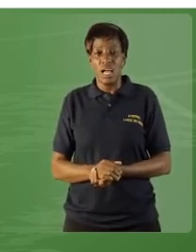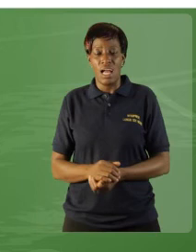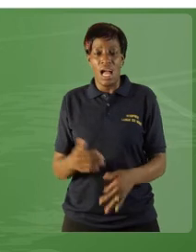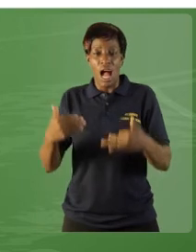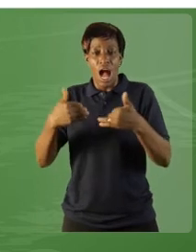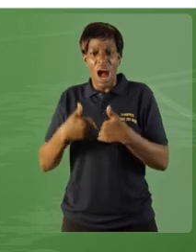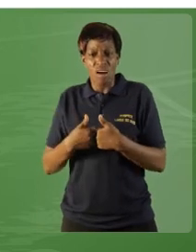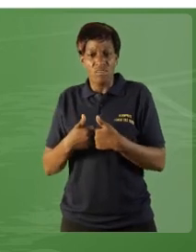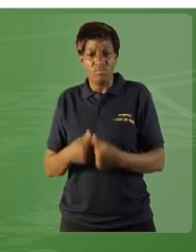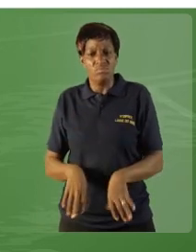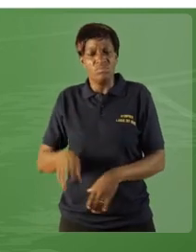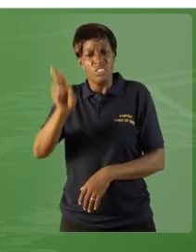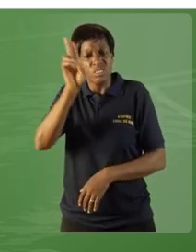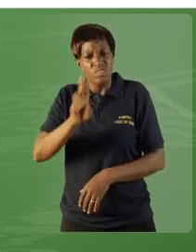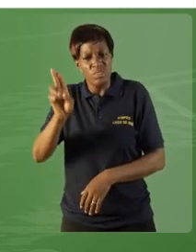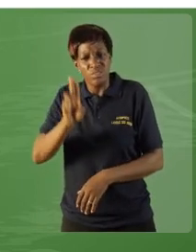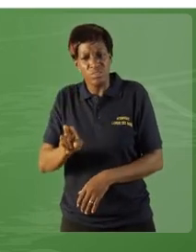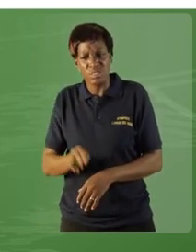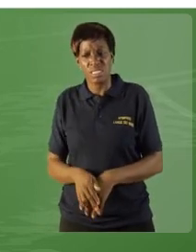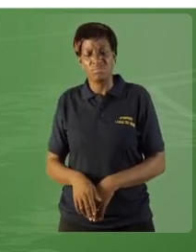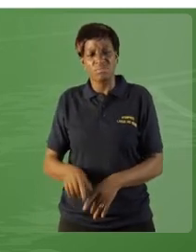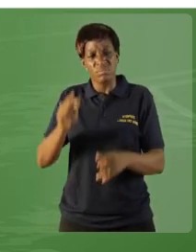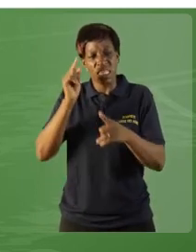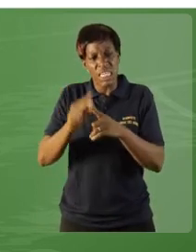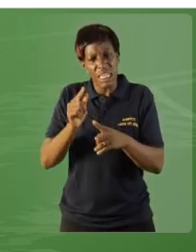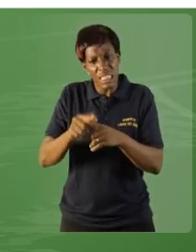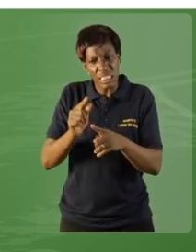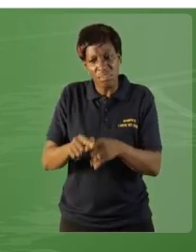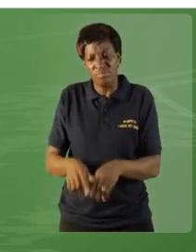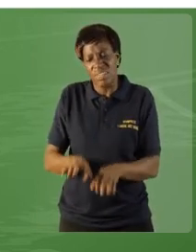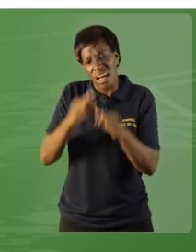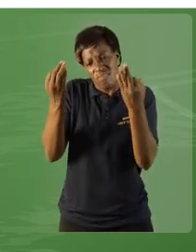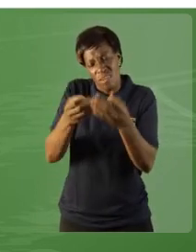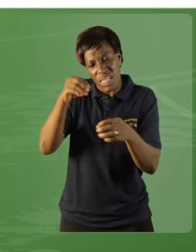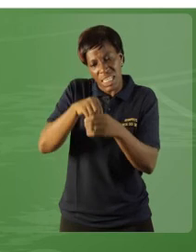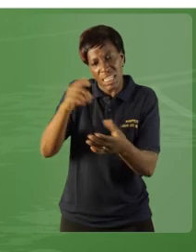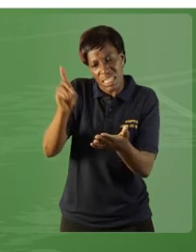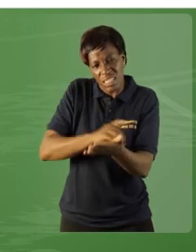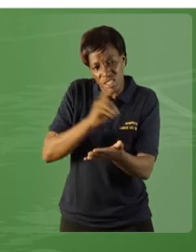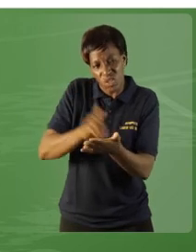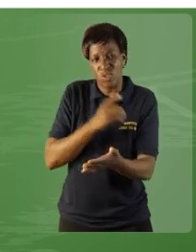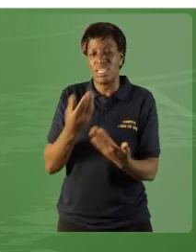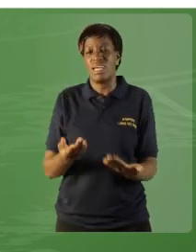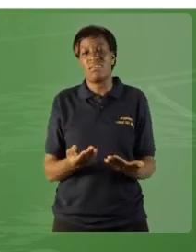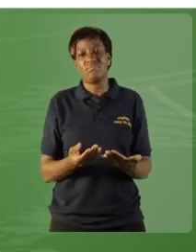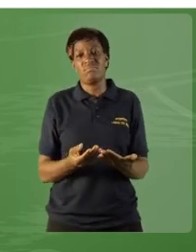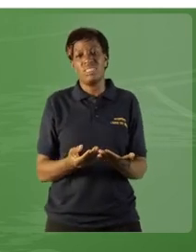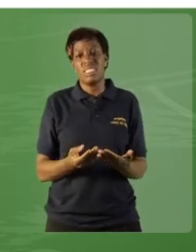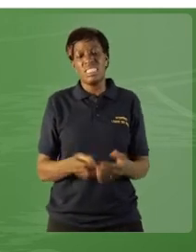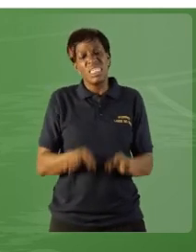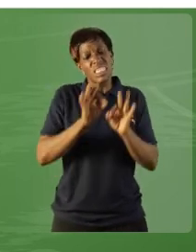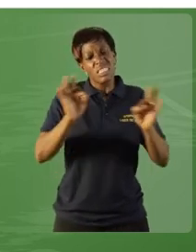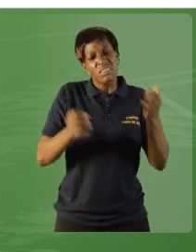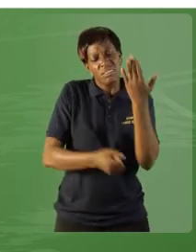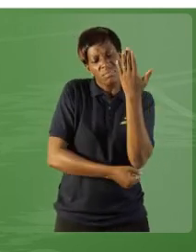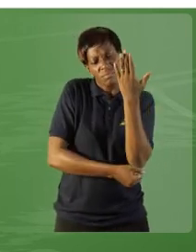utilise des termes qualifiés de familiers dans le dictionnaire. Il y a de l'argot ou tout simplement des expressions de